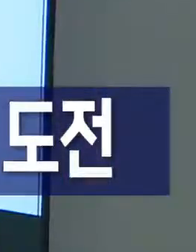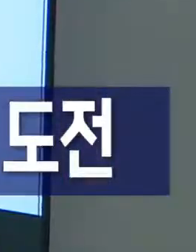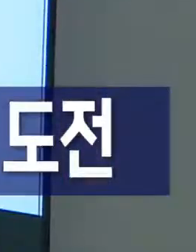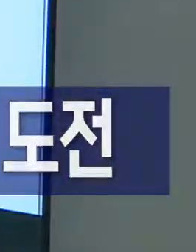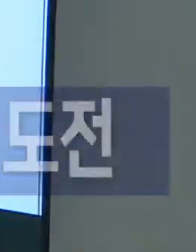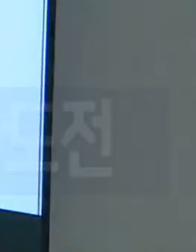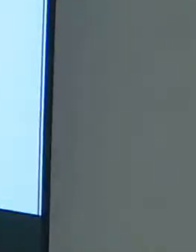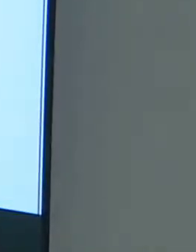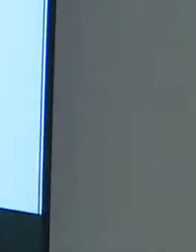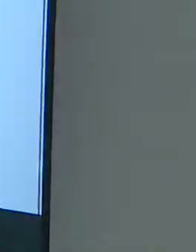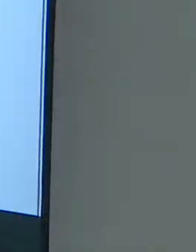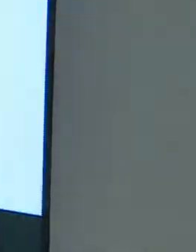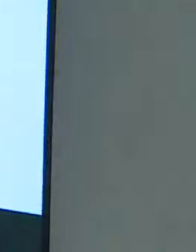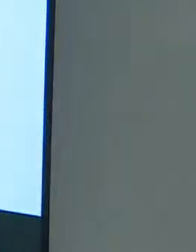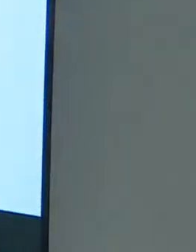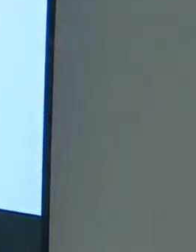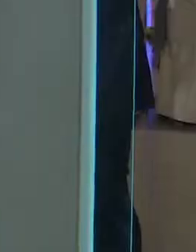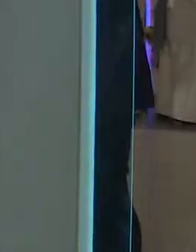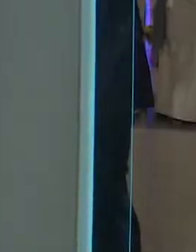서비스를 내놨습니다.